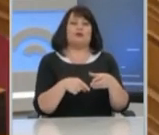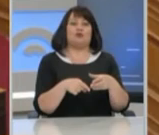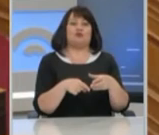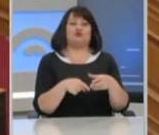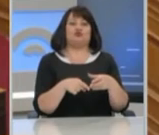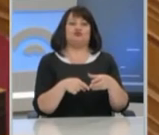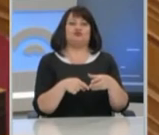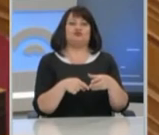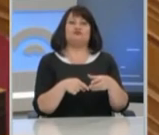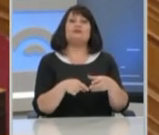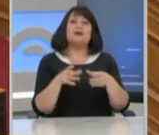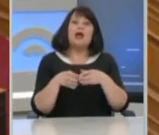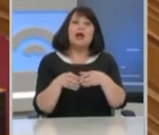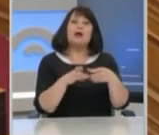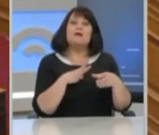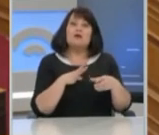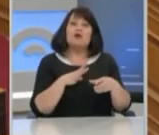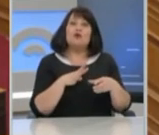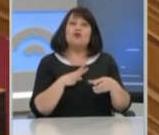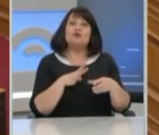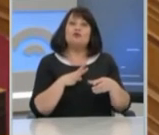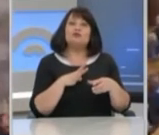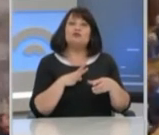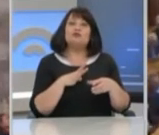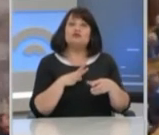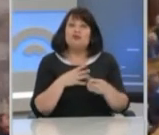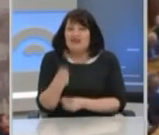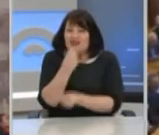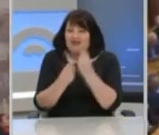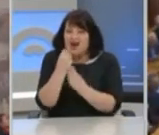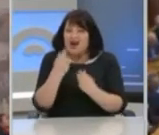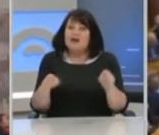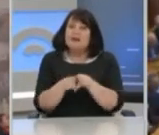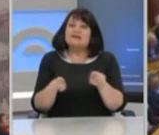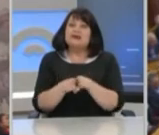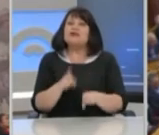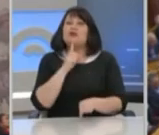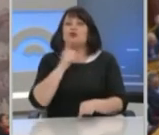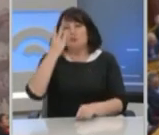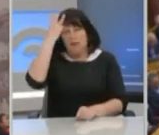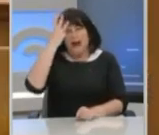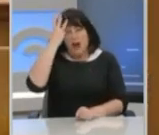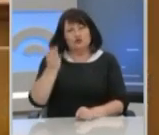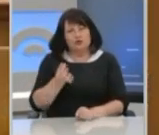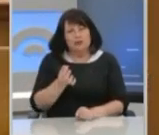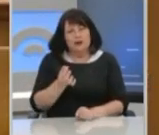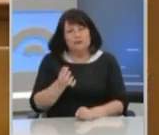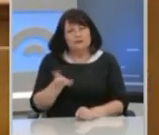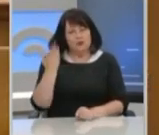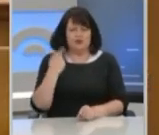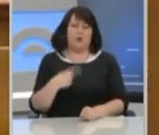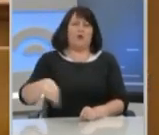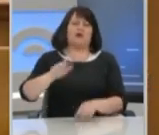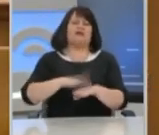Για στρώματα που δεν τα φάγανε μαζί σας, όπως έλεγε ο κύριος Πάγκαλος. Τότε,